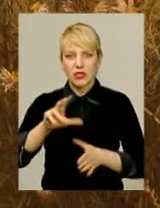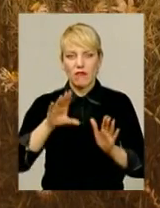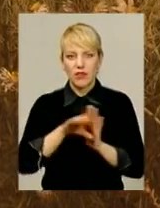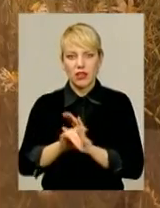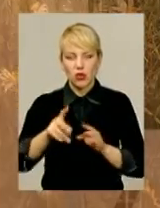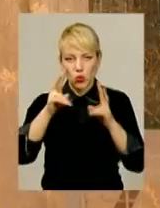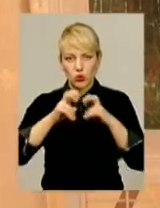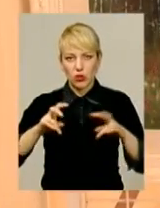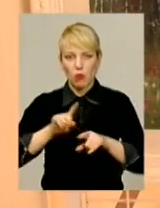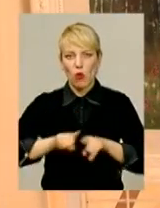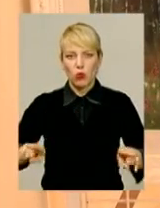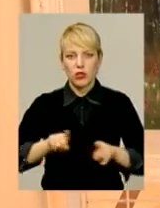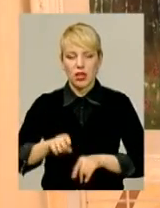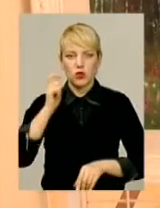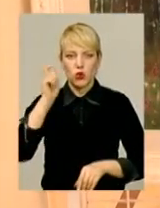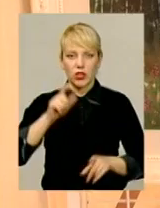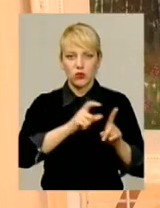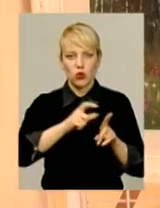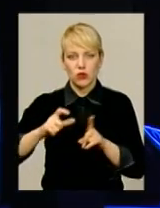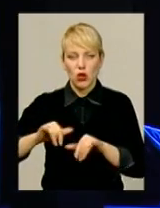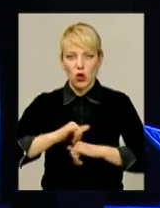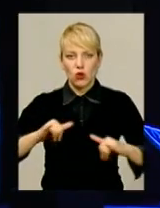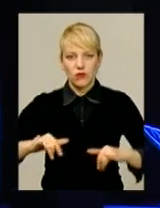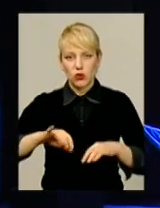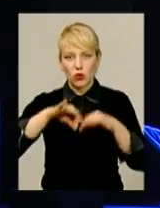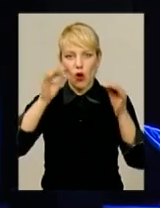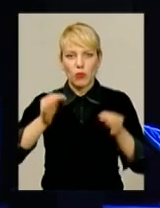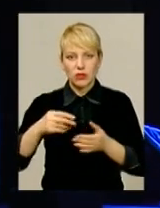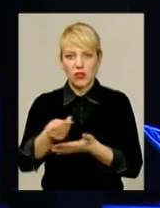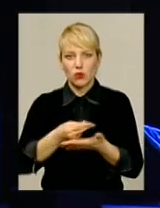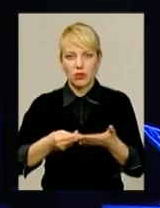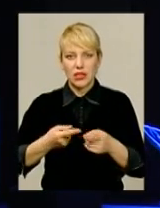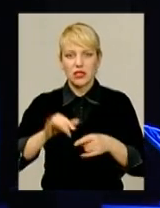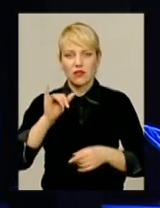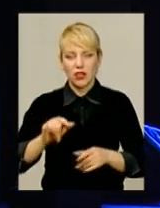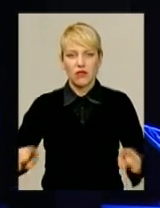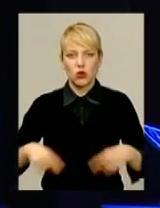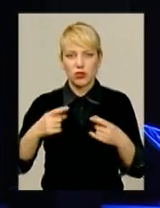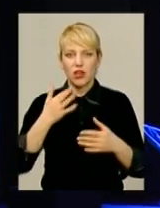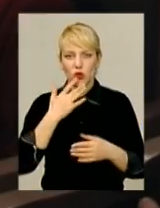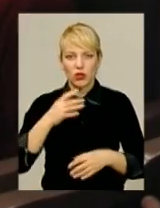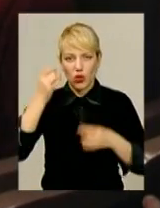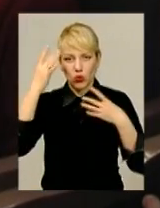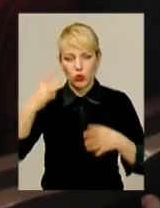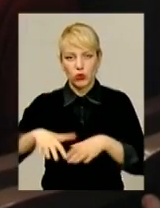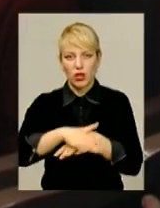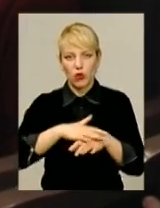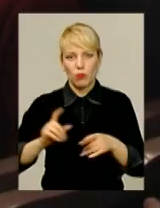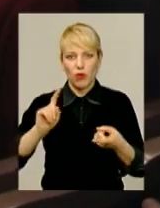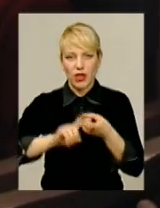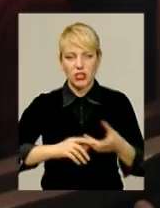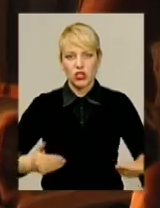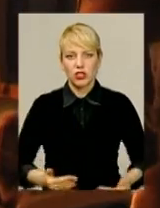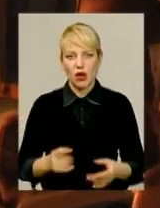у дослідження і популяризацію українського слова, розвиток образотворчого мистецтва та відродження національної культури народу, пов'язаних з життям